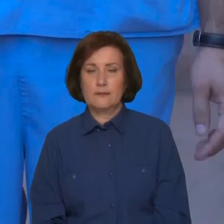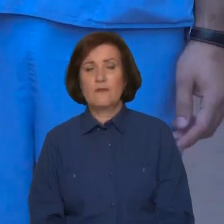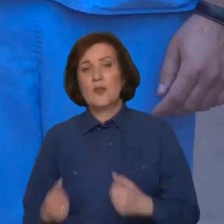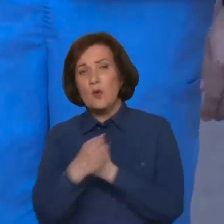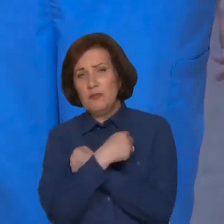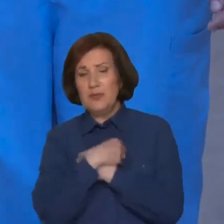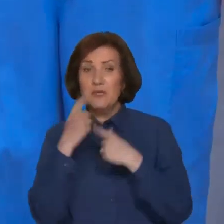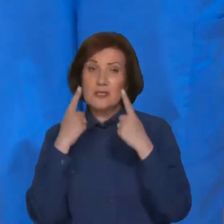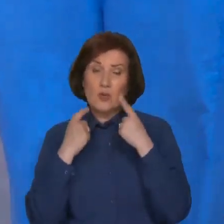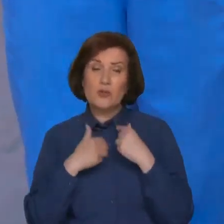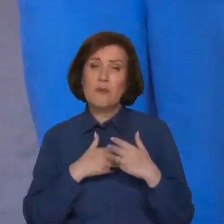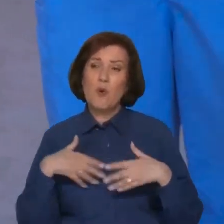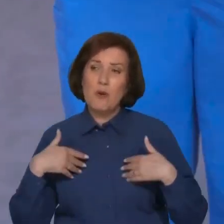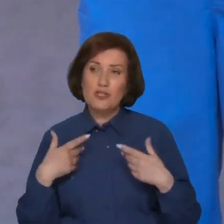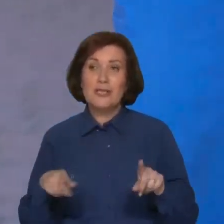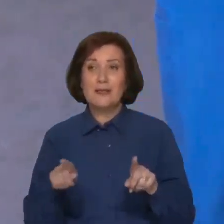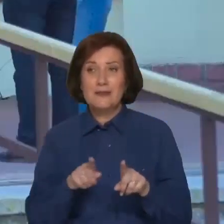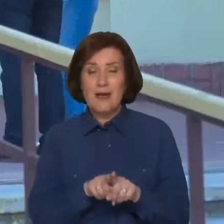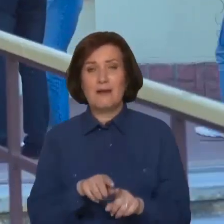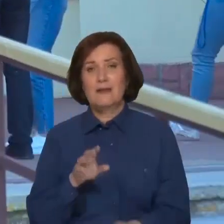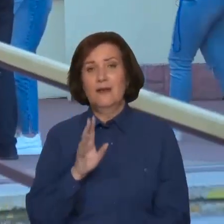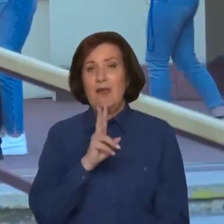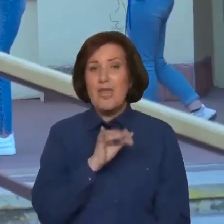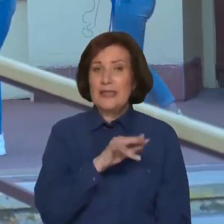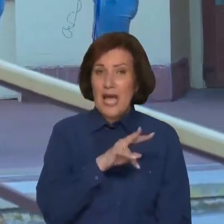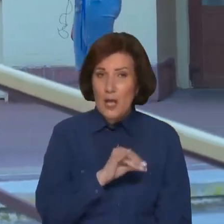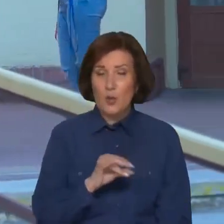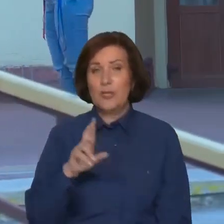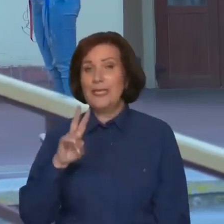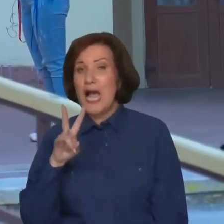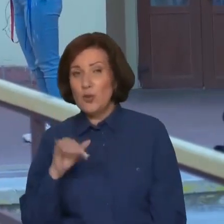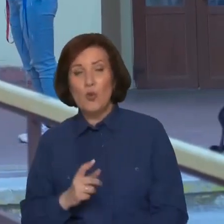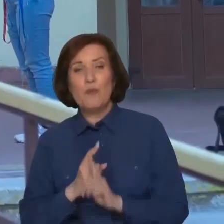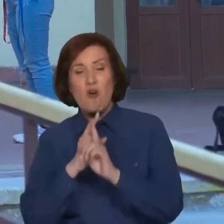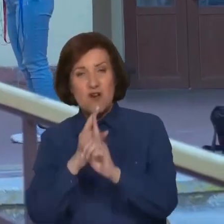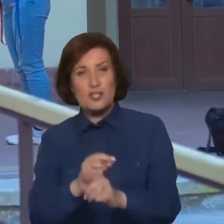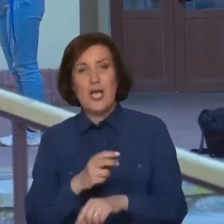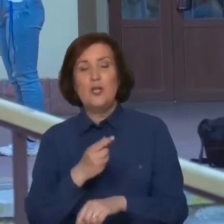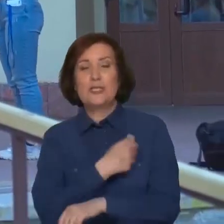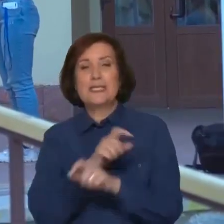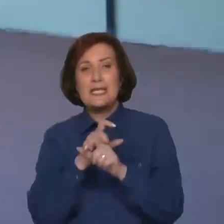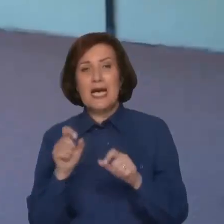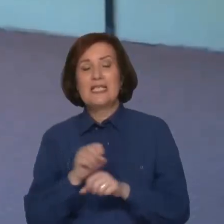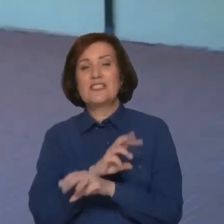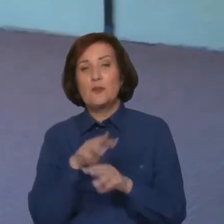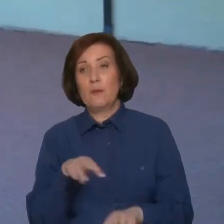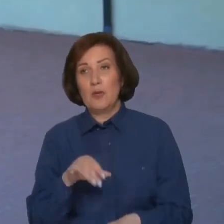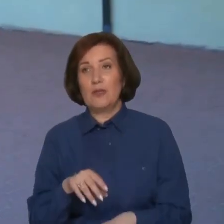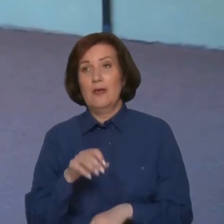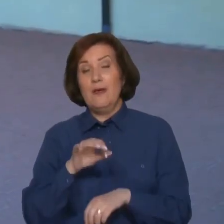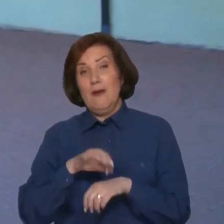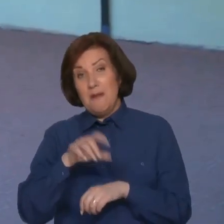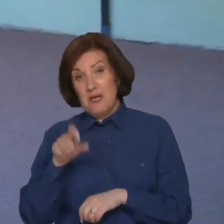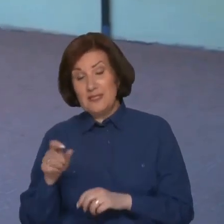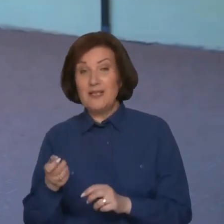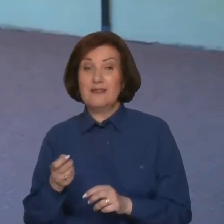Обійми, сльози та побажання. Так Наталю та Яну Степаненко проведжають з лікарні Святого Миколая. Пацієнти завжди вони приходять і